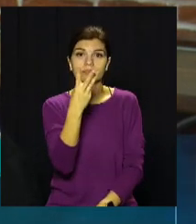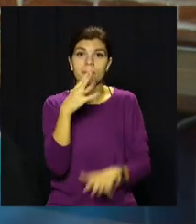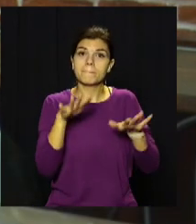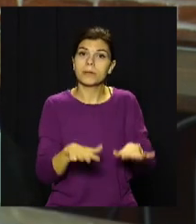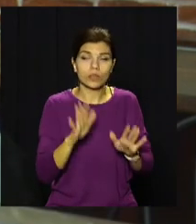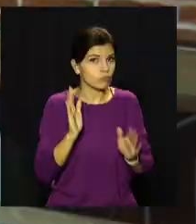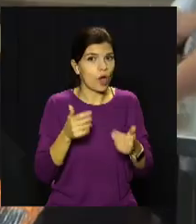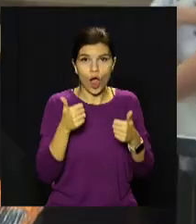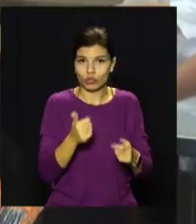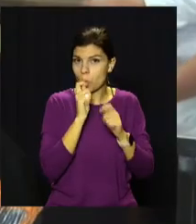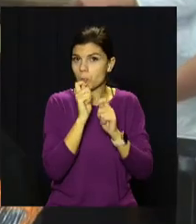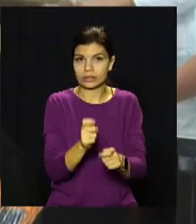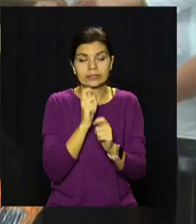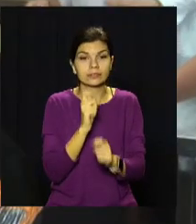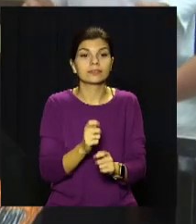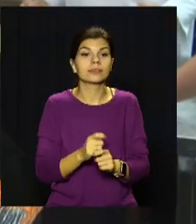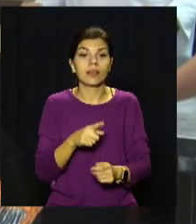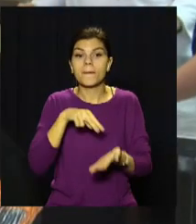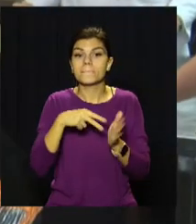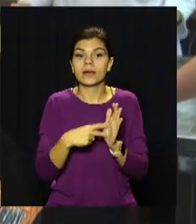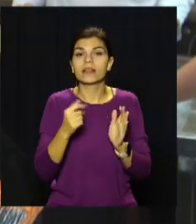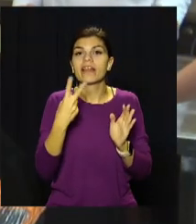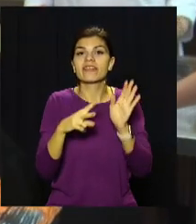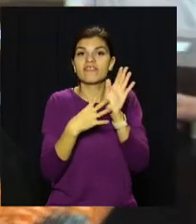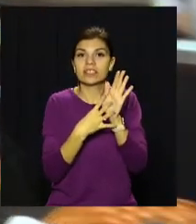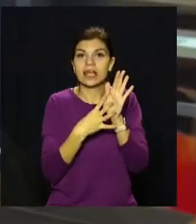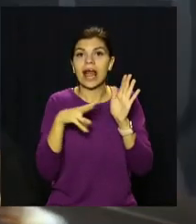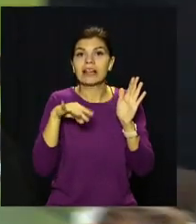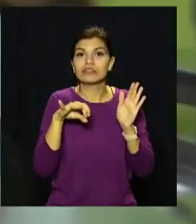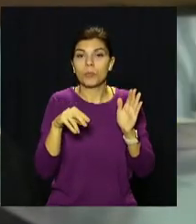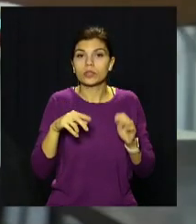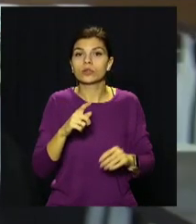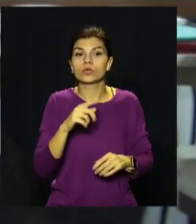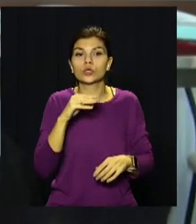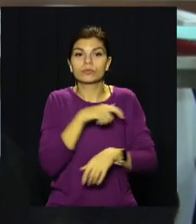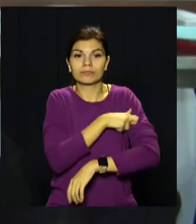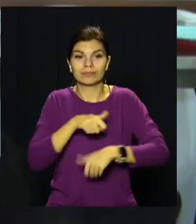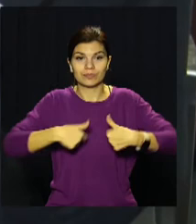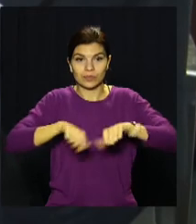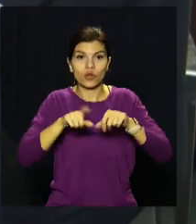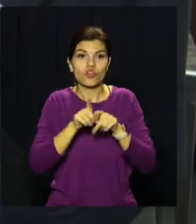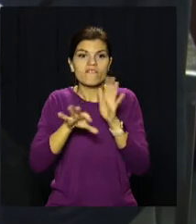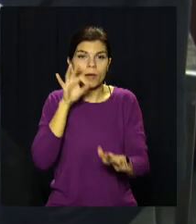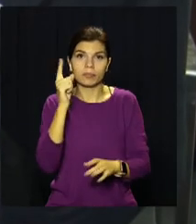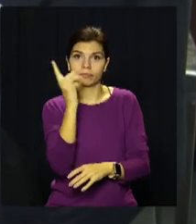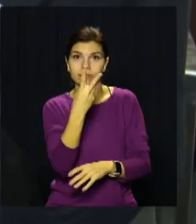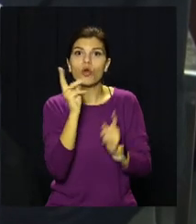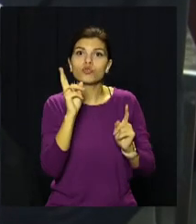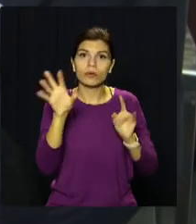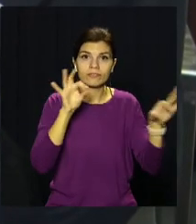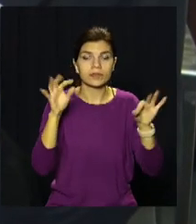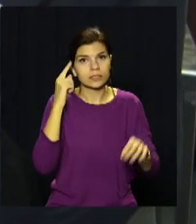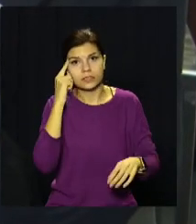Будут очень хорошие призы. Финал конкурсу запланований на 29 листопада. Журі має обрати трійку лідерів. Дар'я Пшенична,